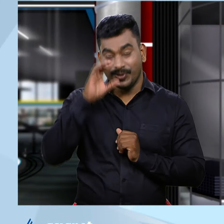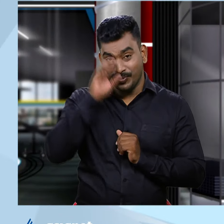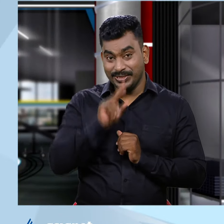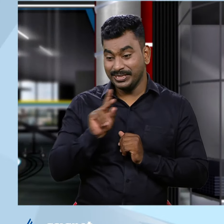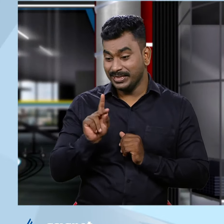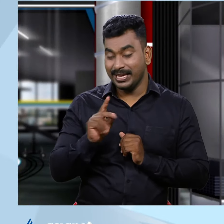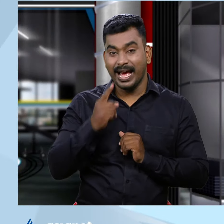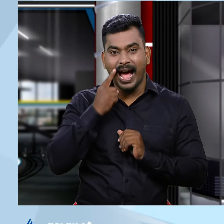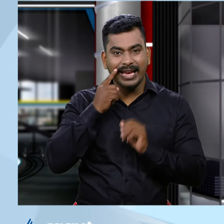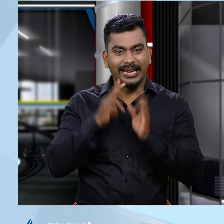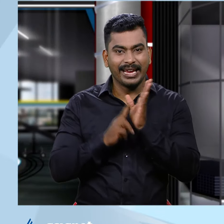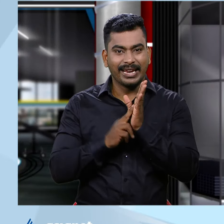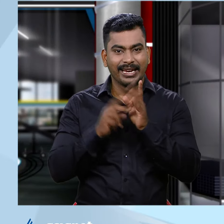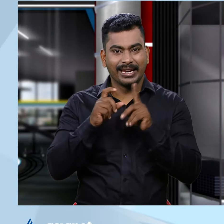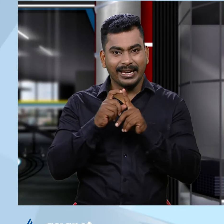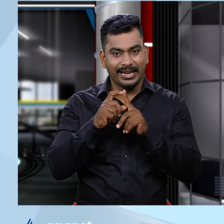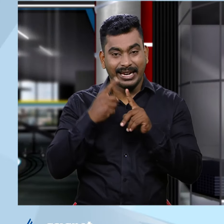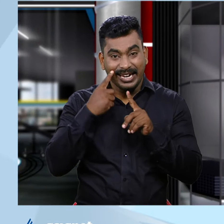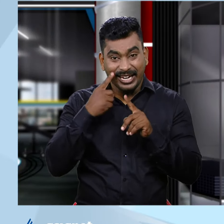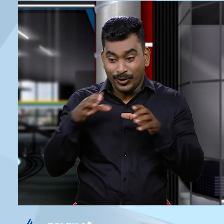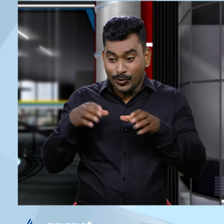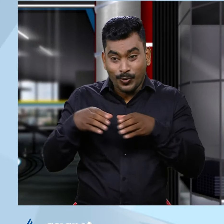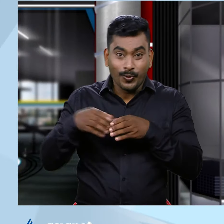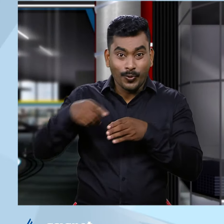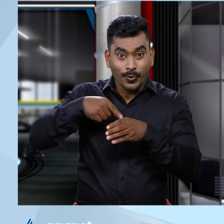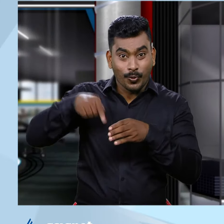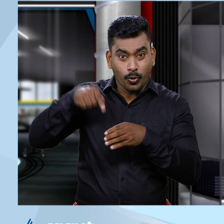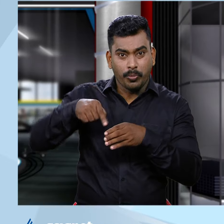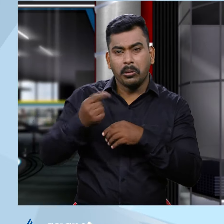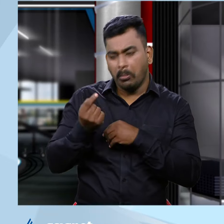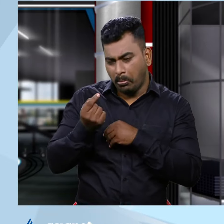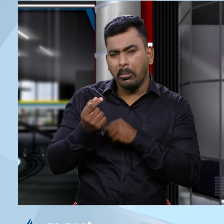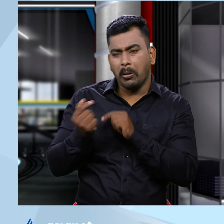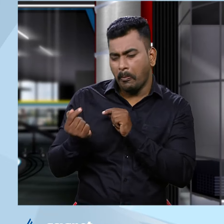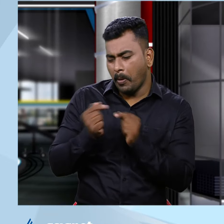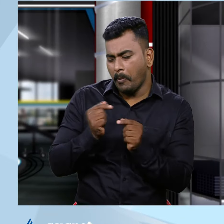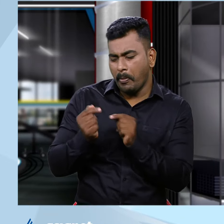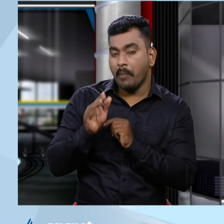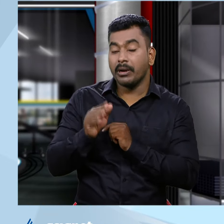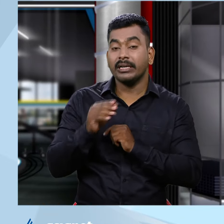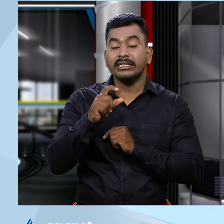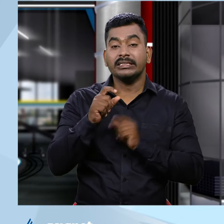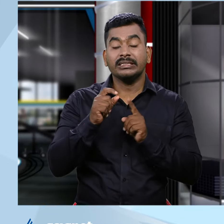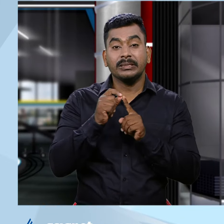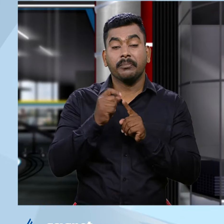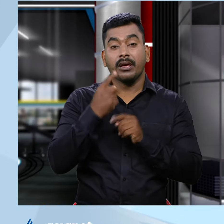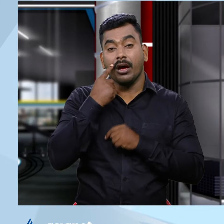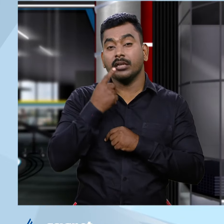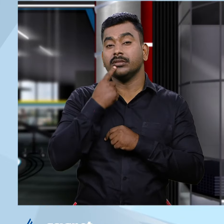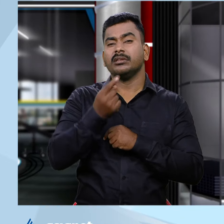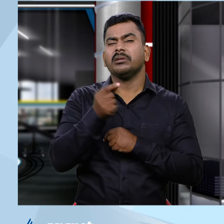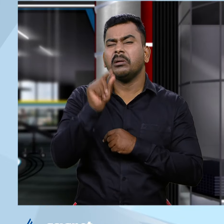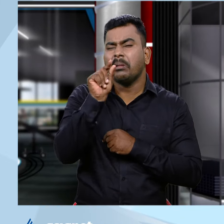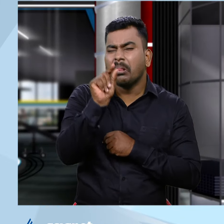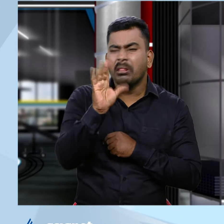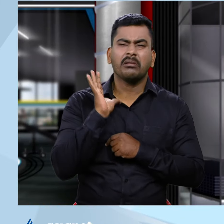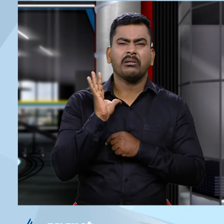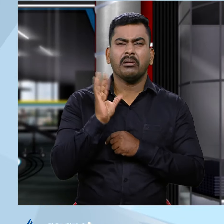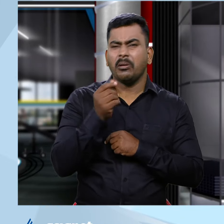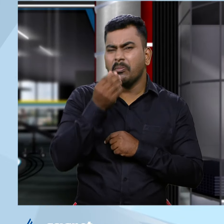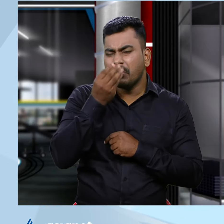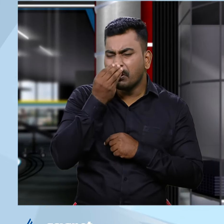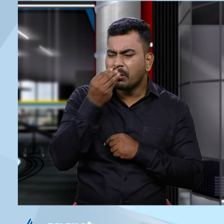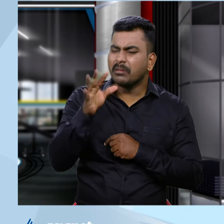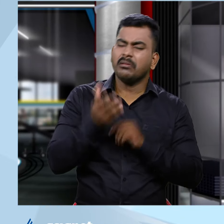ഇന്ത്യ മുന്നണിയിലെ ചെറിയ അഭിപ്രായ വ്യത്യാസങ്ങൾ ഊതിപ്പെരിപ്പിക്കരുതെന്ന് CPI. BJPയെ തോൽപ്പിക്കുക എന്നതിൽ എല്ലാവരും പ്രതിജ്ഞാബദ്ധരെന്ന് DRാജ